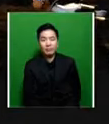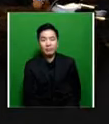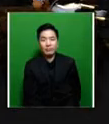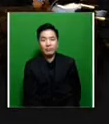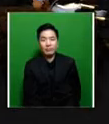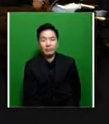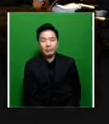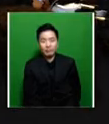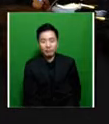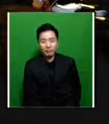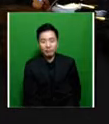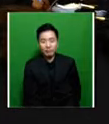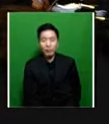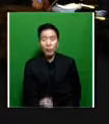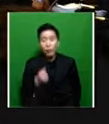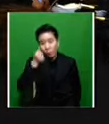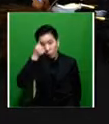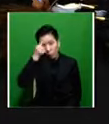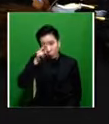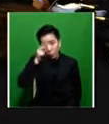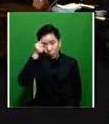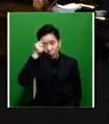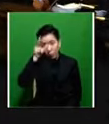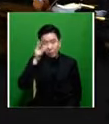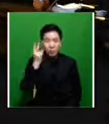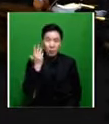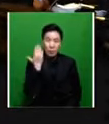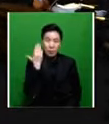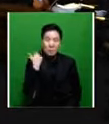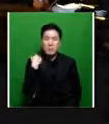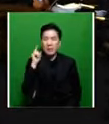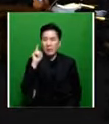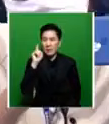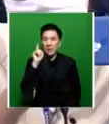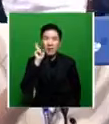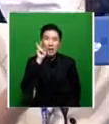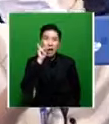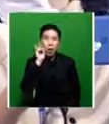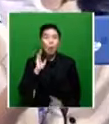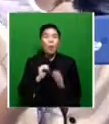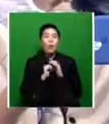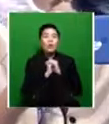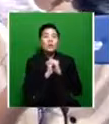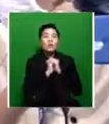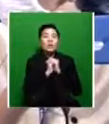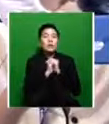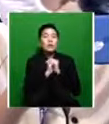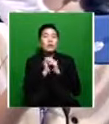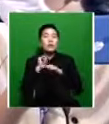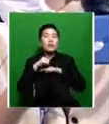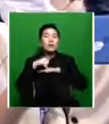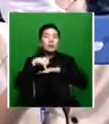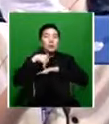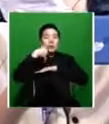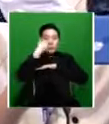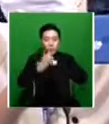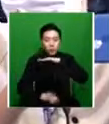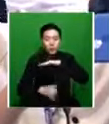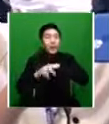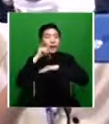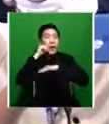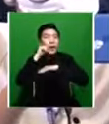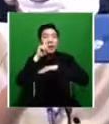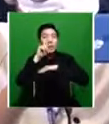ดีว่าเมื่อประมาณ 2-3 วันที่แล้ว ครับมีเคสคนจีนที่กระโดดลงน้ำแล้วก็เสียชีวิตเนี่ยครับ